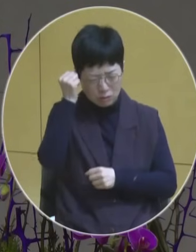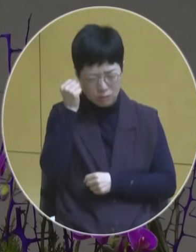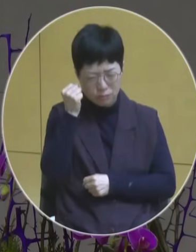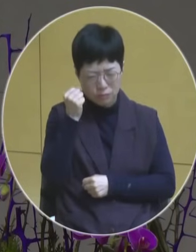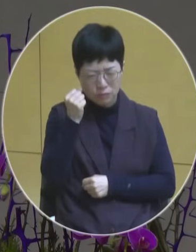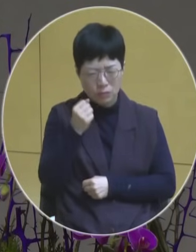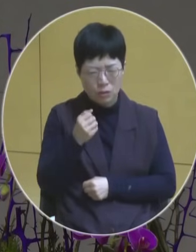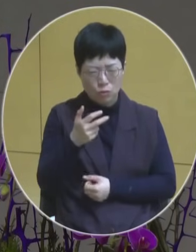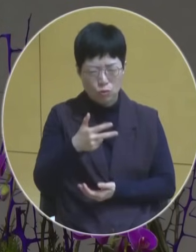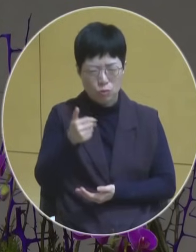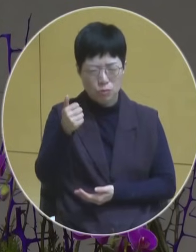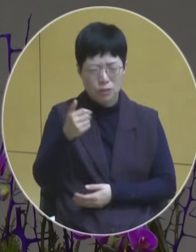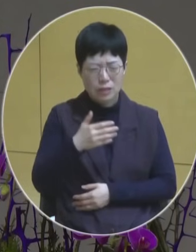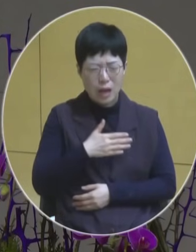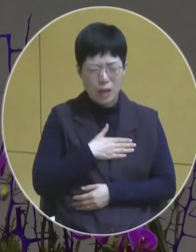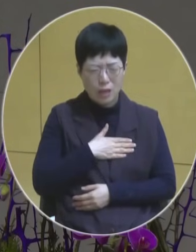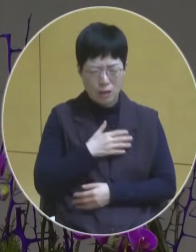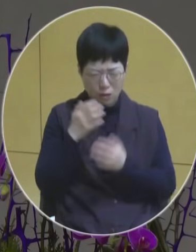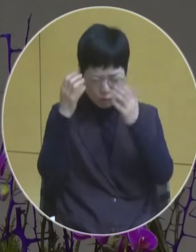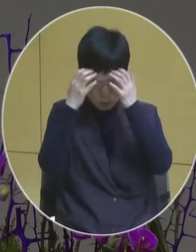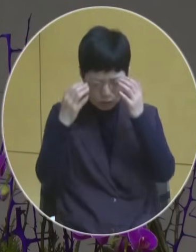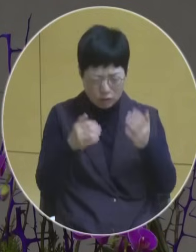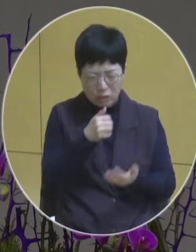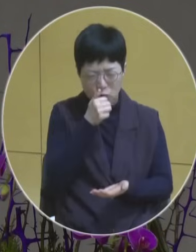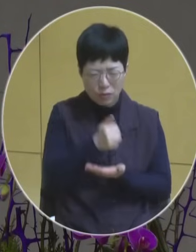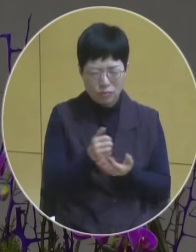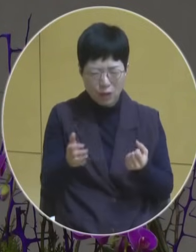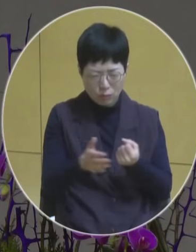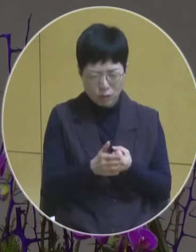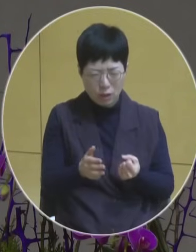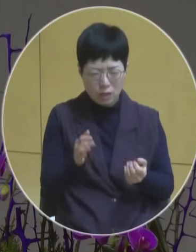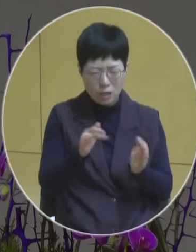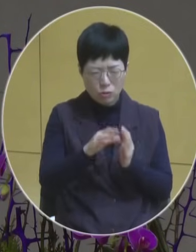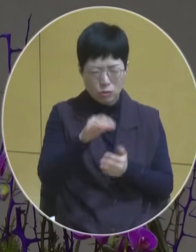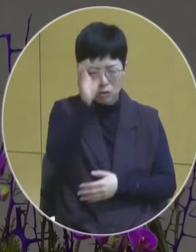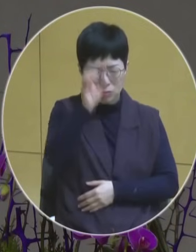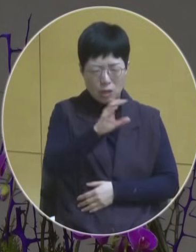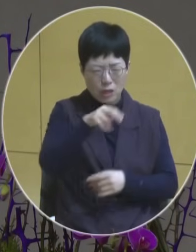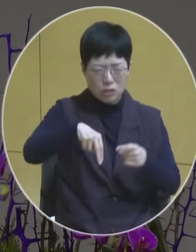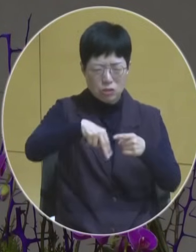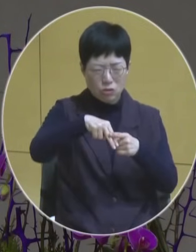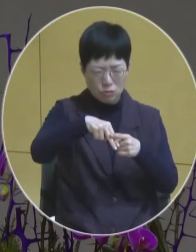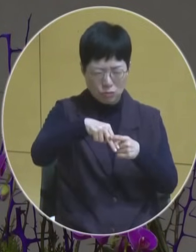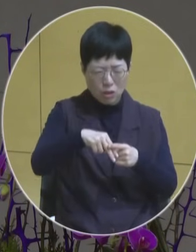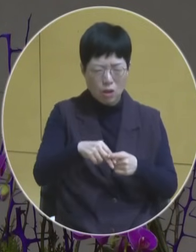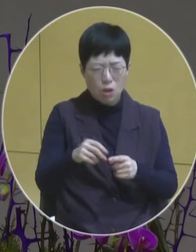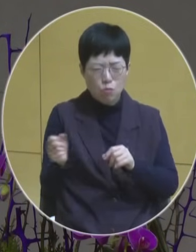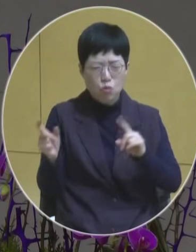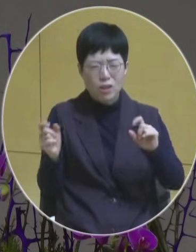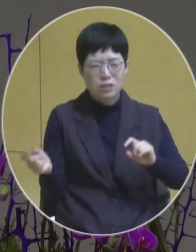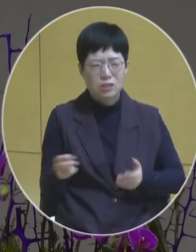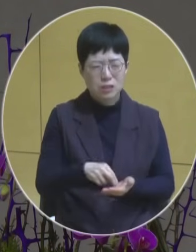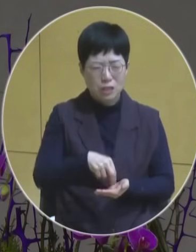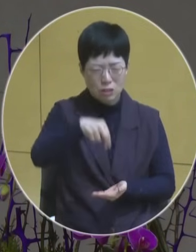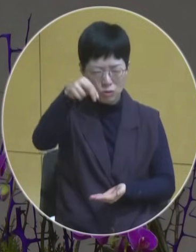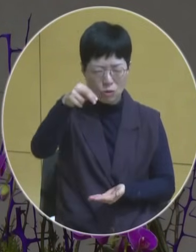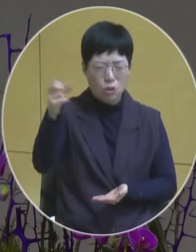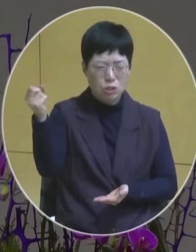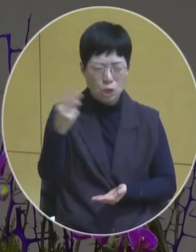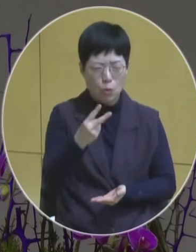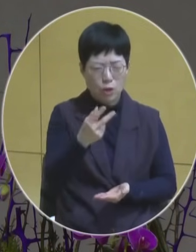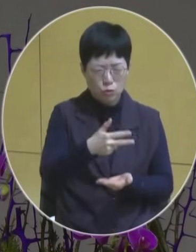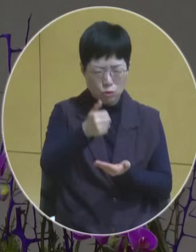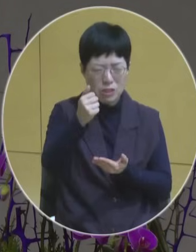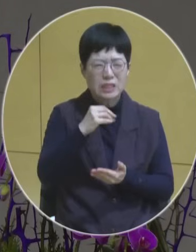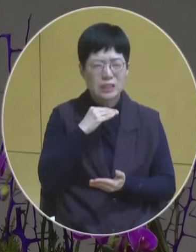주님께서는 나의 고난과 우리 죄를 대신하여 십자가를 지셨습니다. 부활 승천하시어 재림해 주러 오실